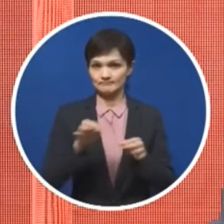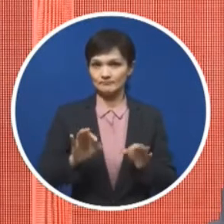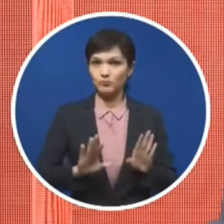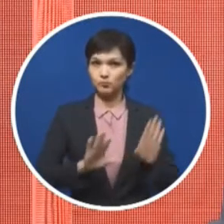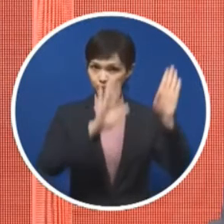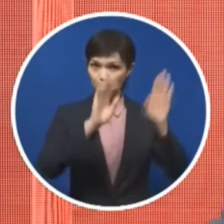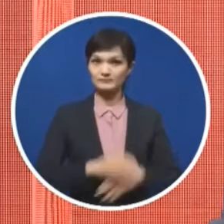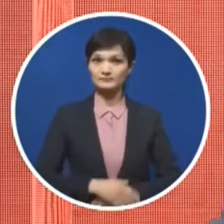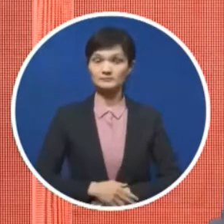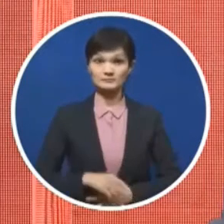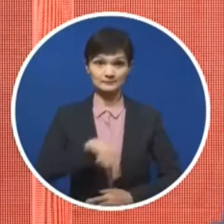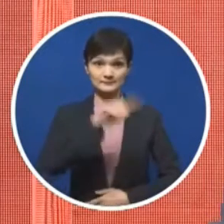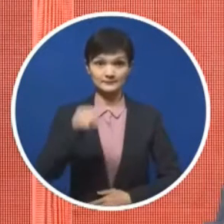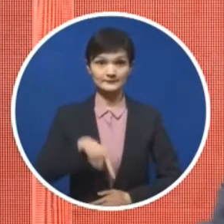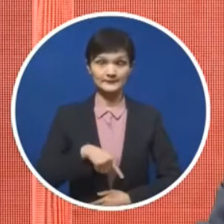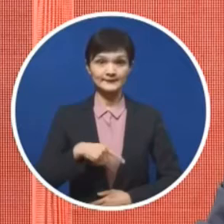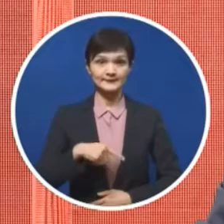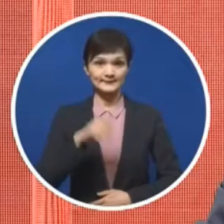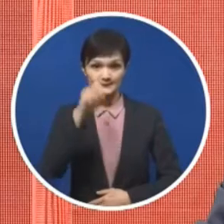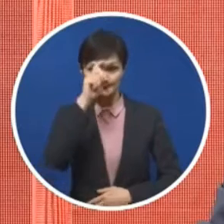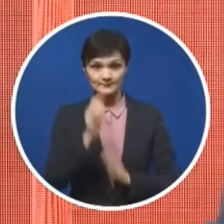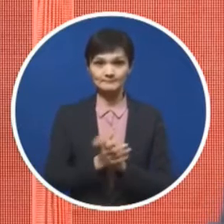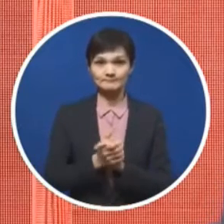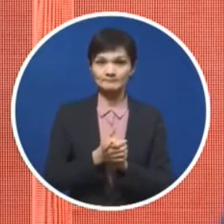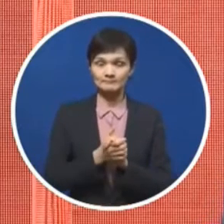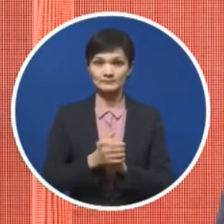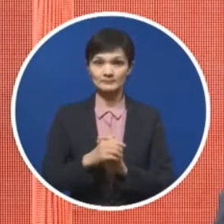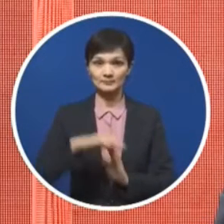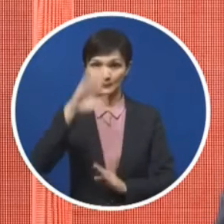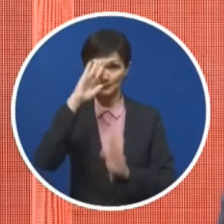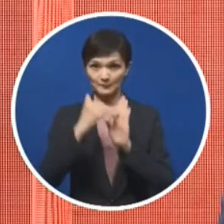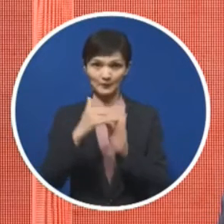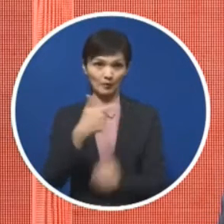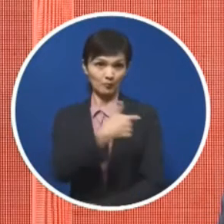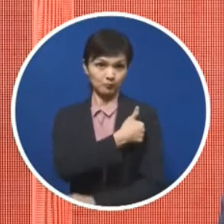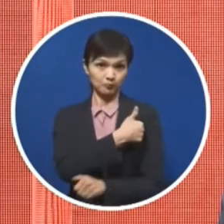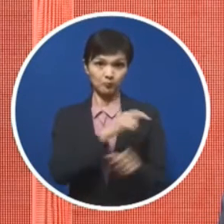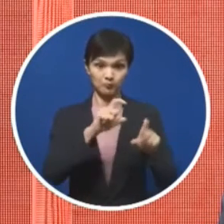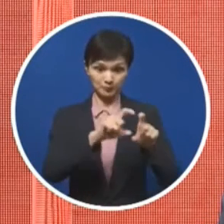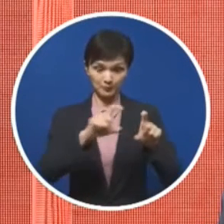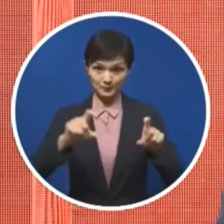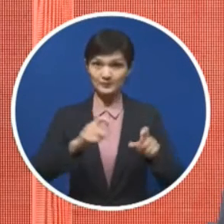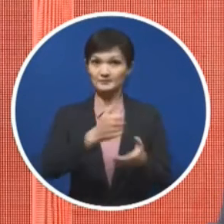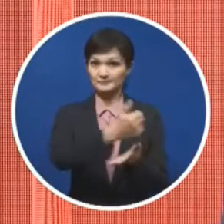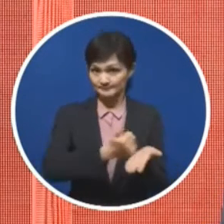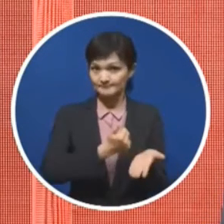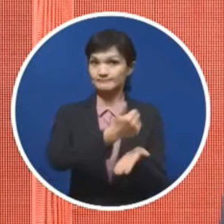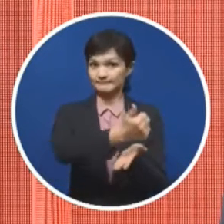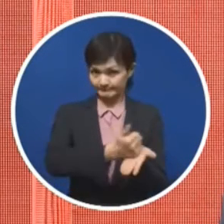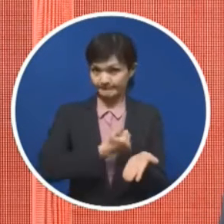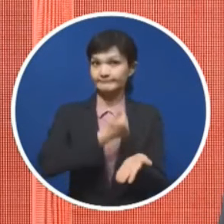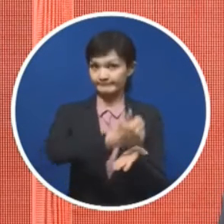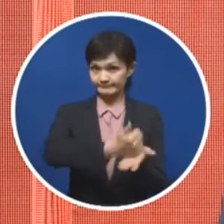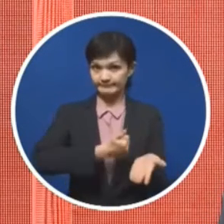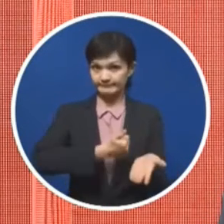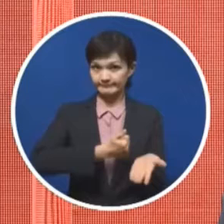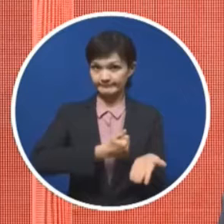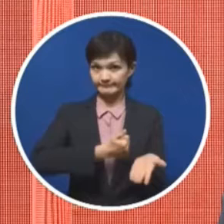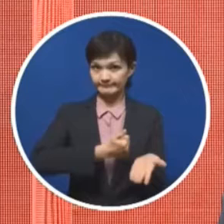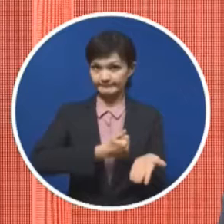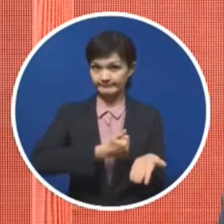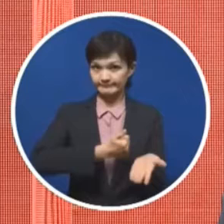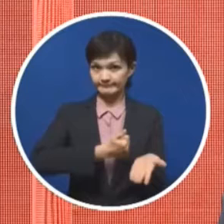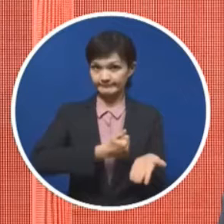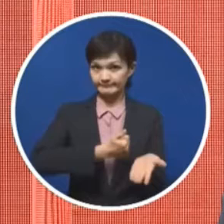期待的疫苗也会一波一波、一批一批的陆续抵达。